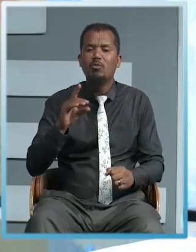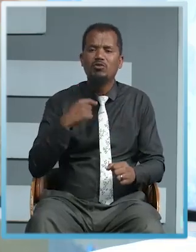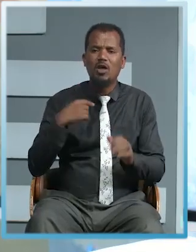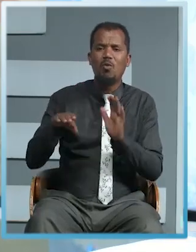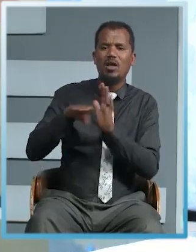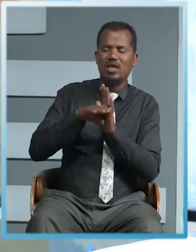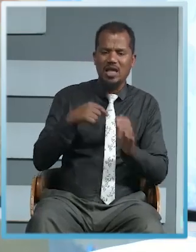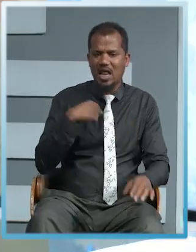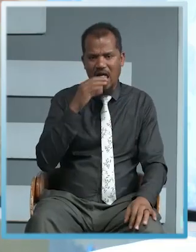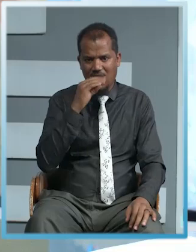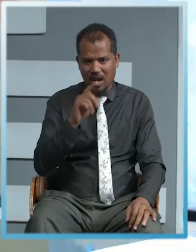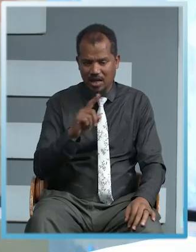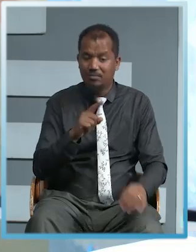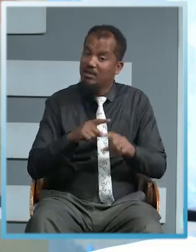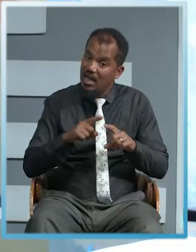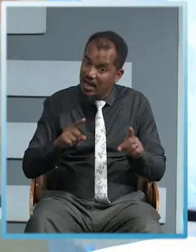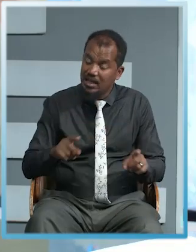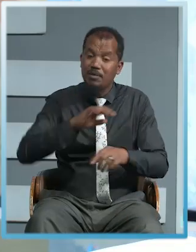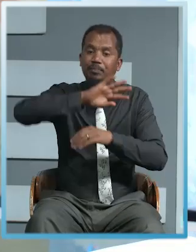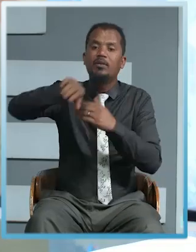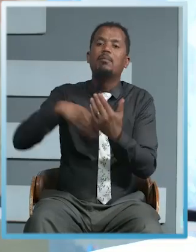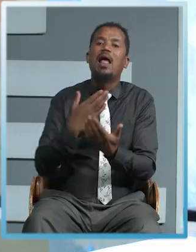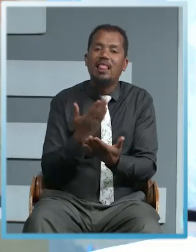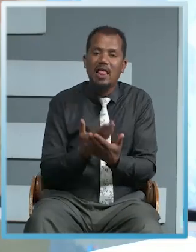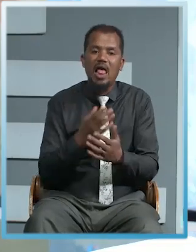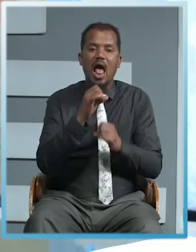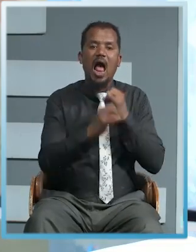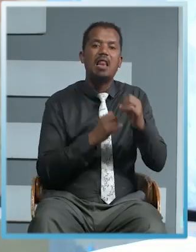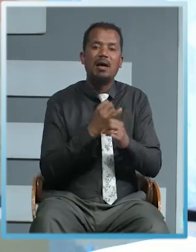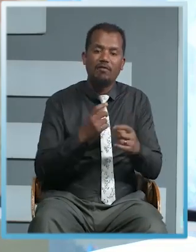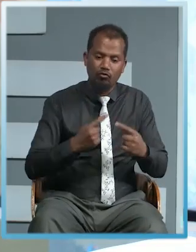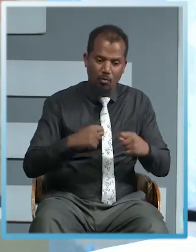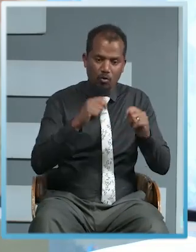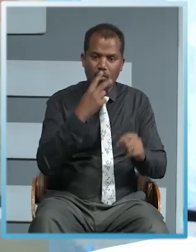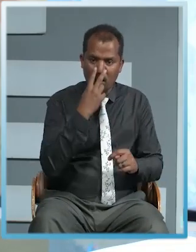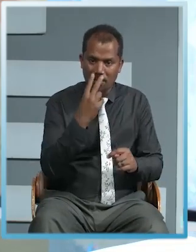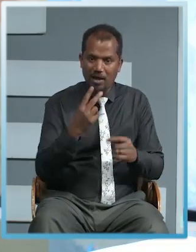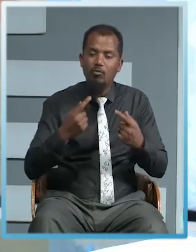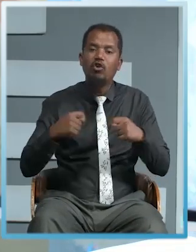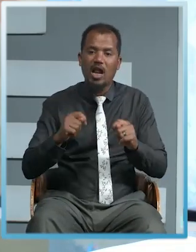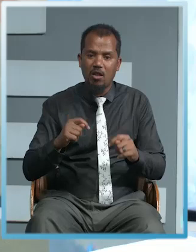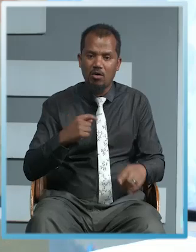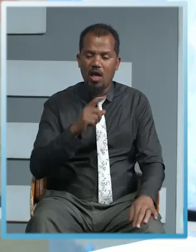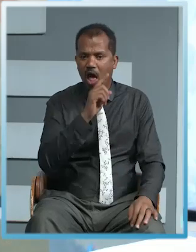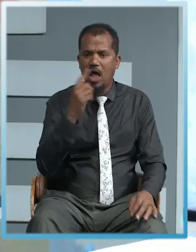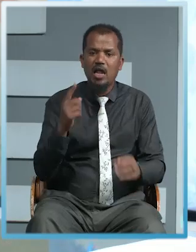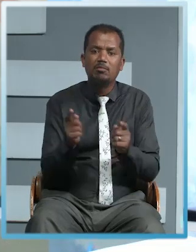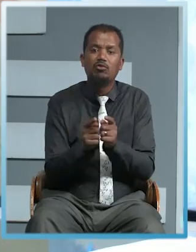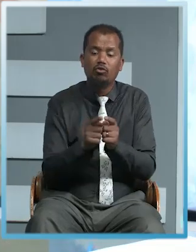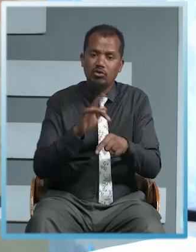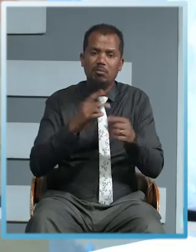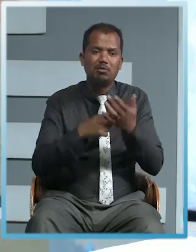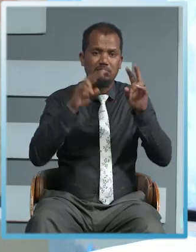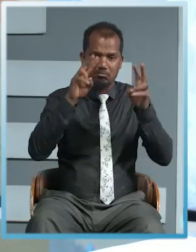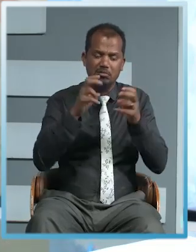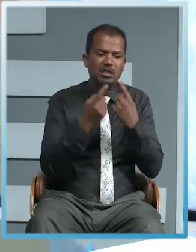ኮሚሽኑን ወክያልናገርም ነገር ግን በአጠቃላይ የዓለም አቀፍ ተሞክሮ ለማየት ሞክር ያለው እኔ አንዳንድ መድረኮችም ላይ በዚህ